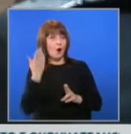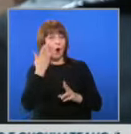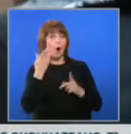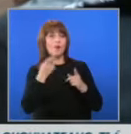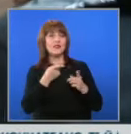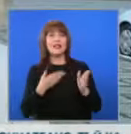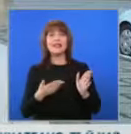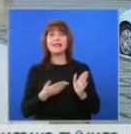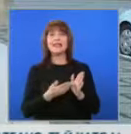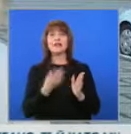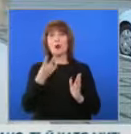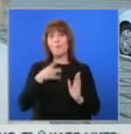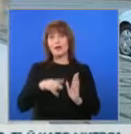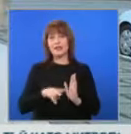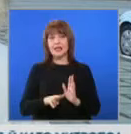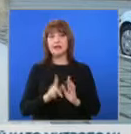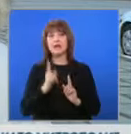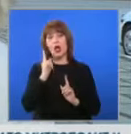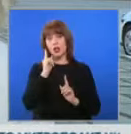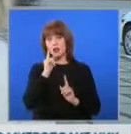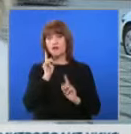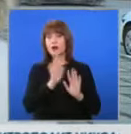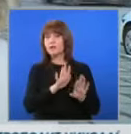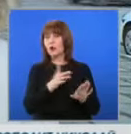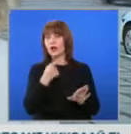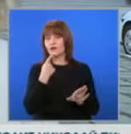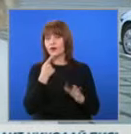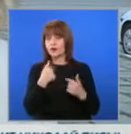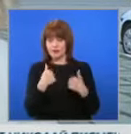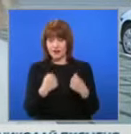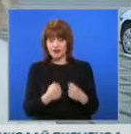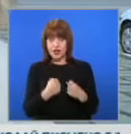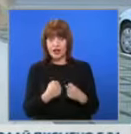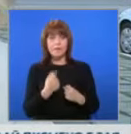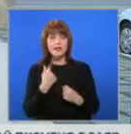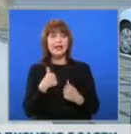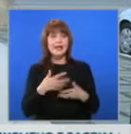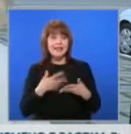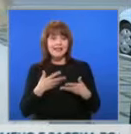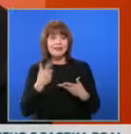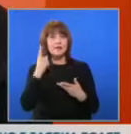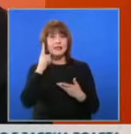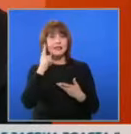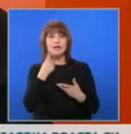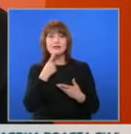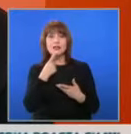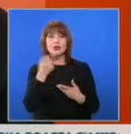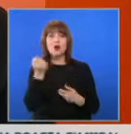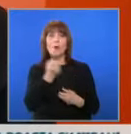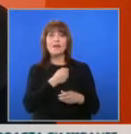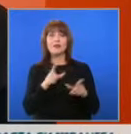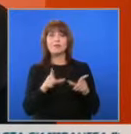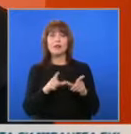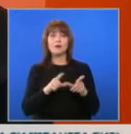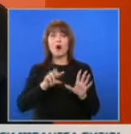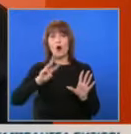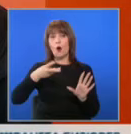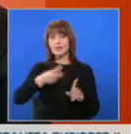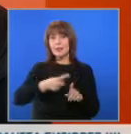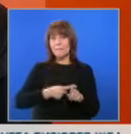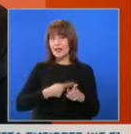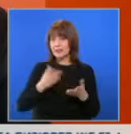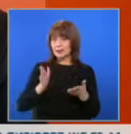чуем неговата версия. Това е което ние очакваме. Искаме да знаем кой и защо уби Митко. Въпреки че 8 месеца вече